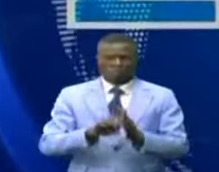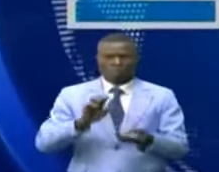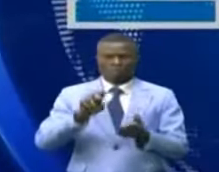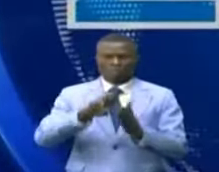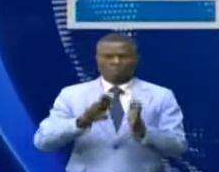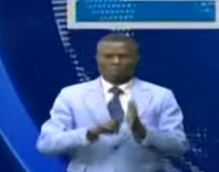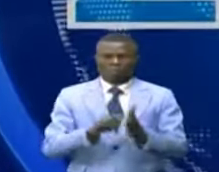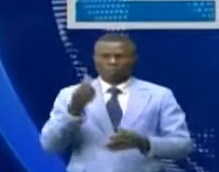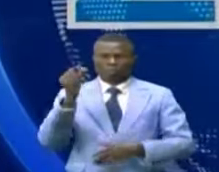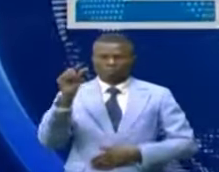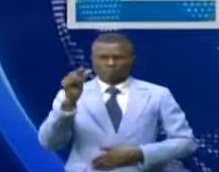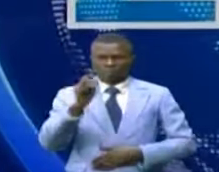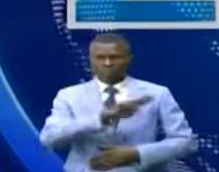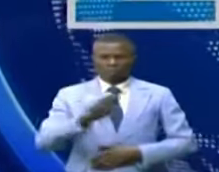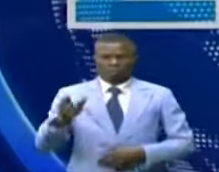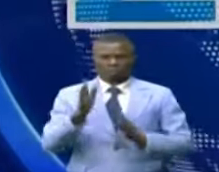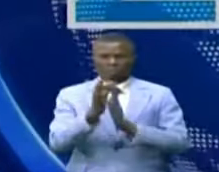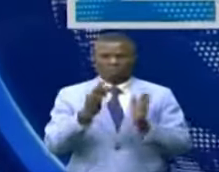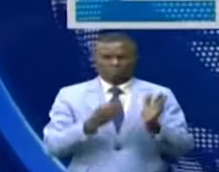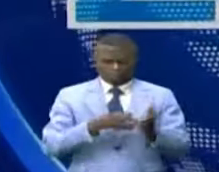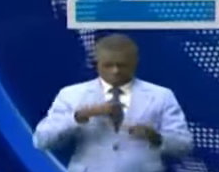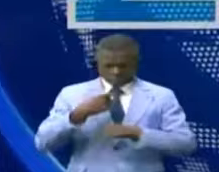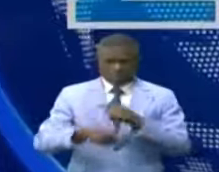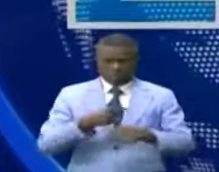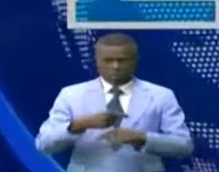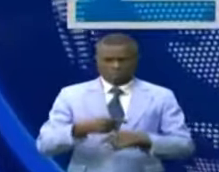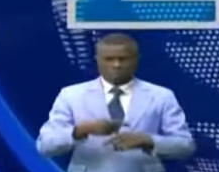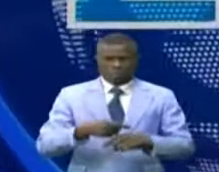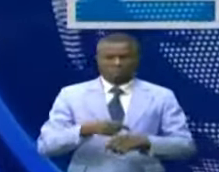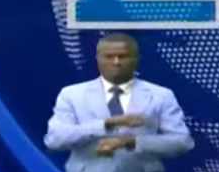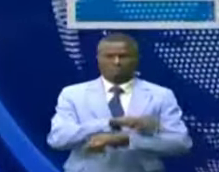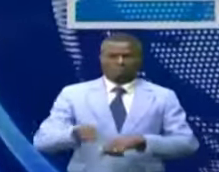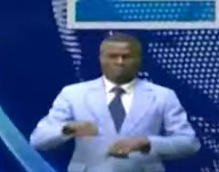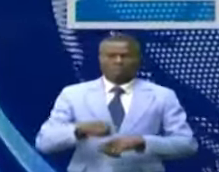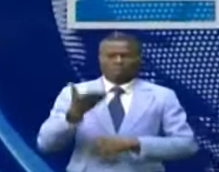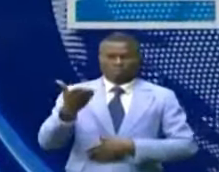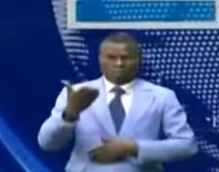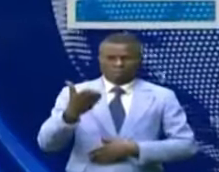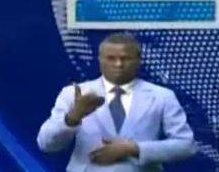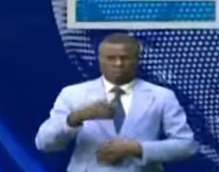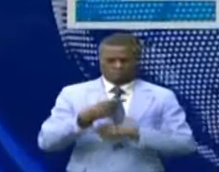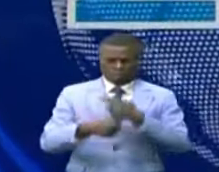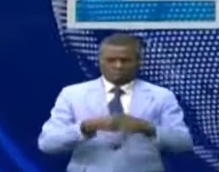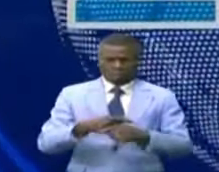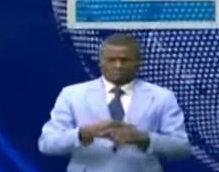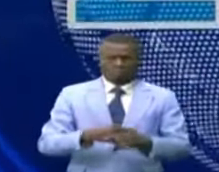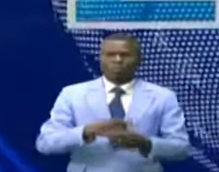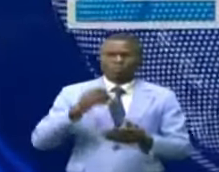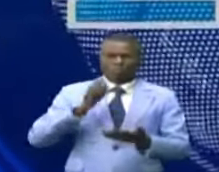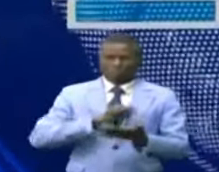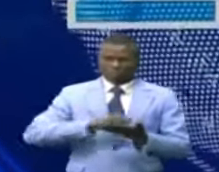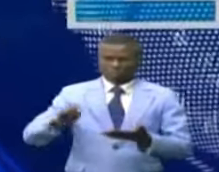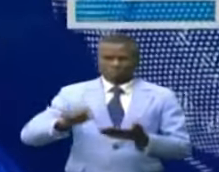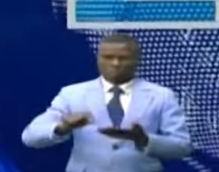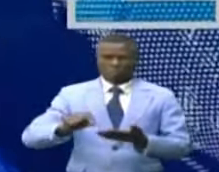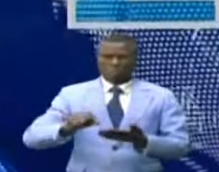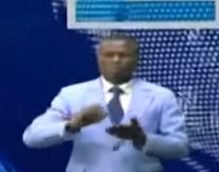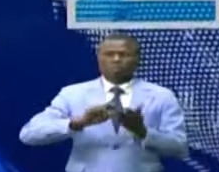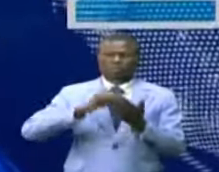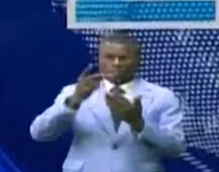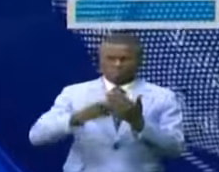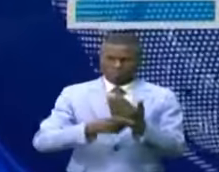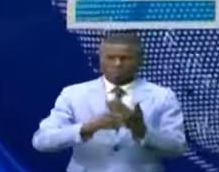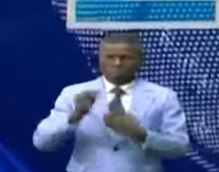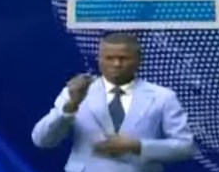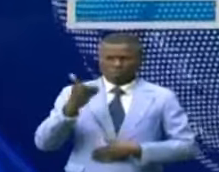de 2018 lancé par le Kemi, que ce dernier va procéder à la radiation sur les cartes des retombées